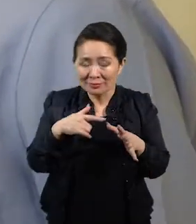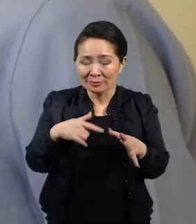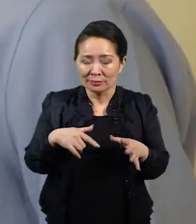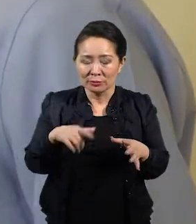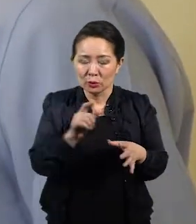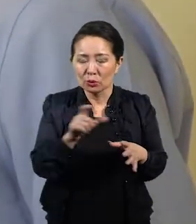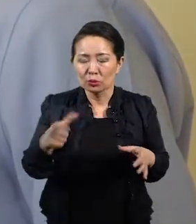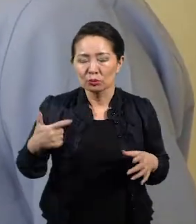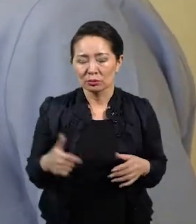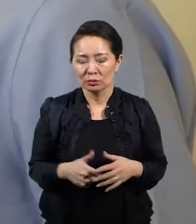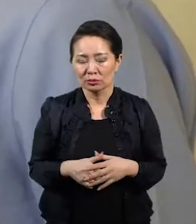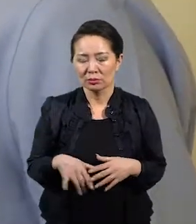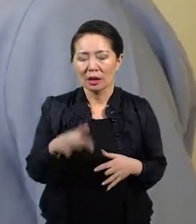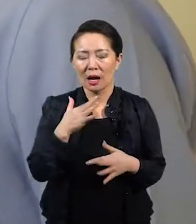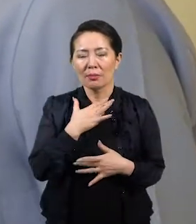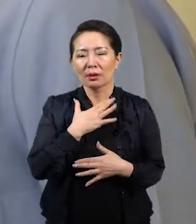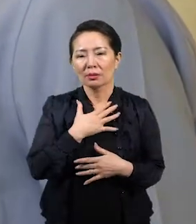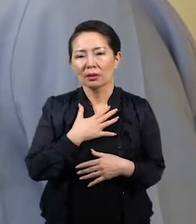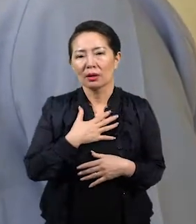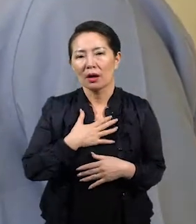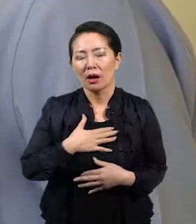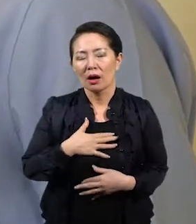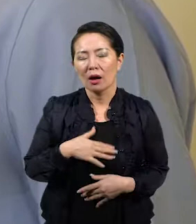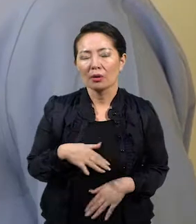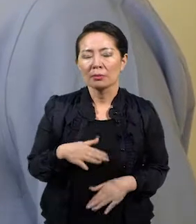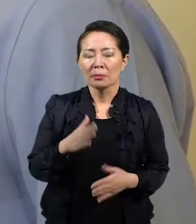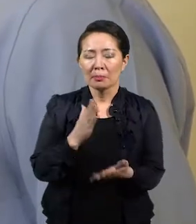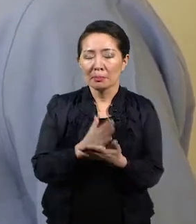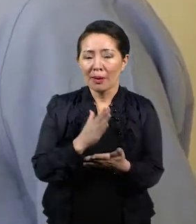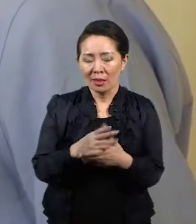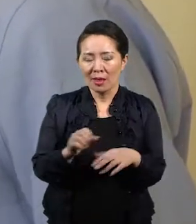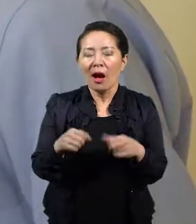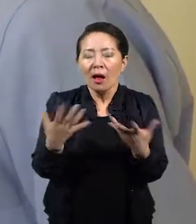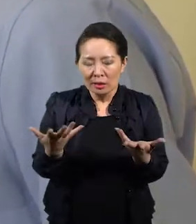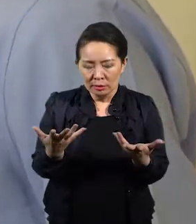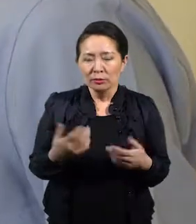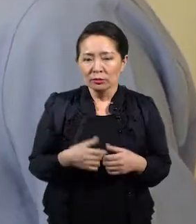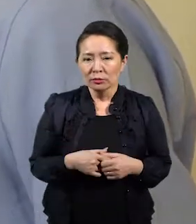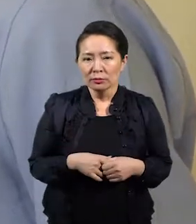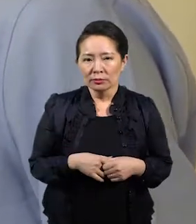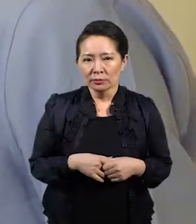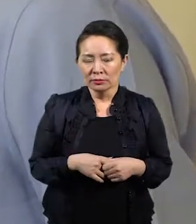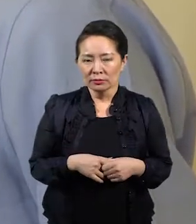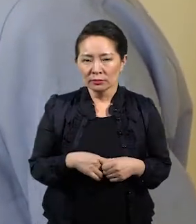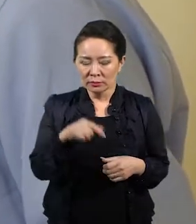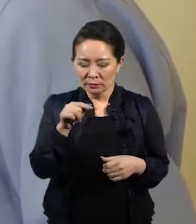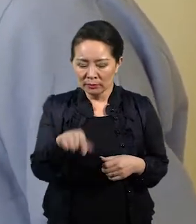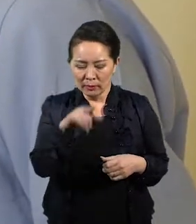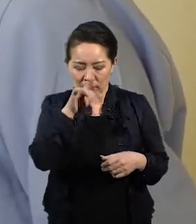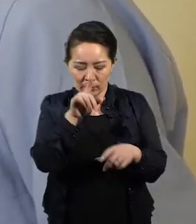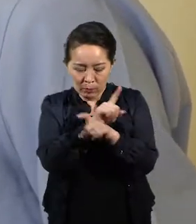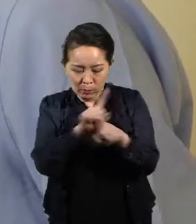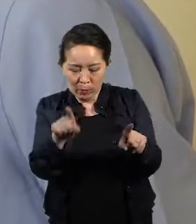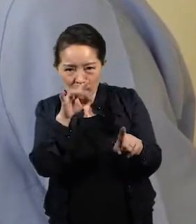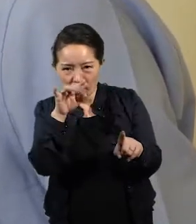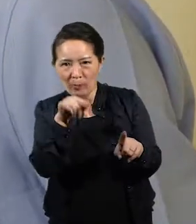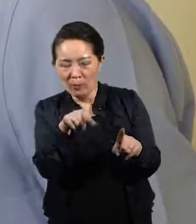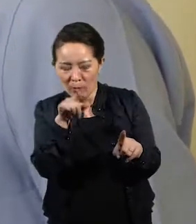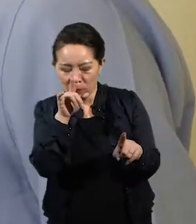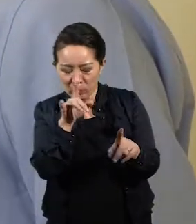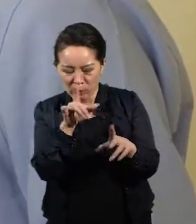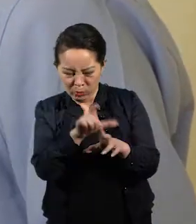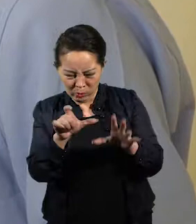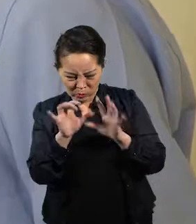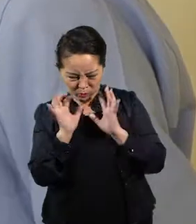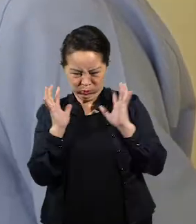оршин суугчдын нэрхэд бол амар амгалан байдлыг ингээд алдагдуулсан гэдгээр нь бол зөрчиж байгаа. Тэгээ